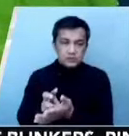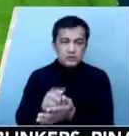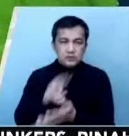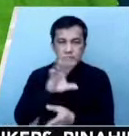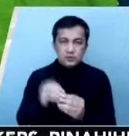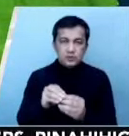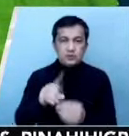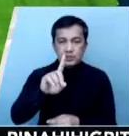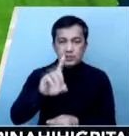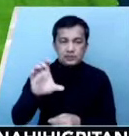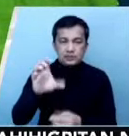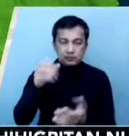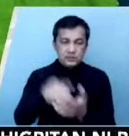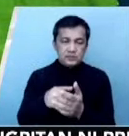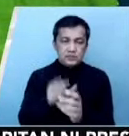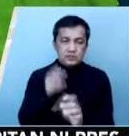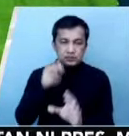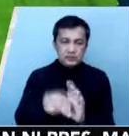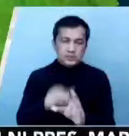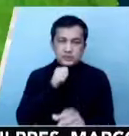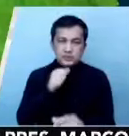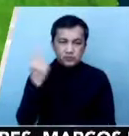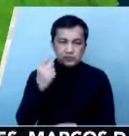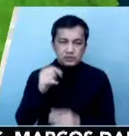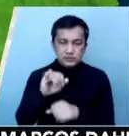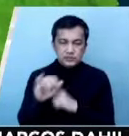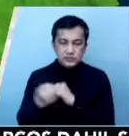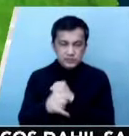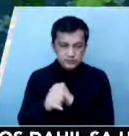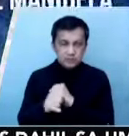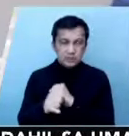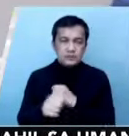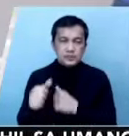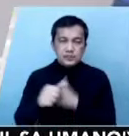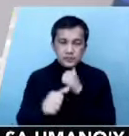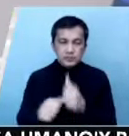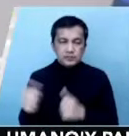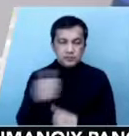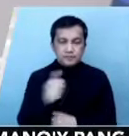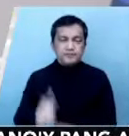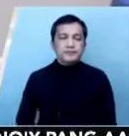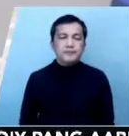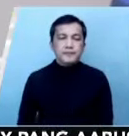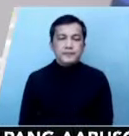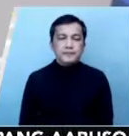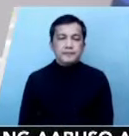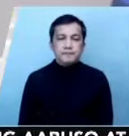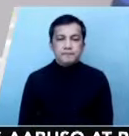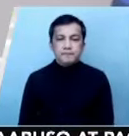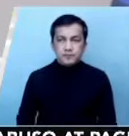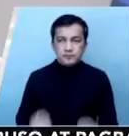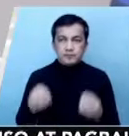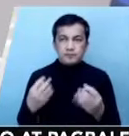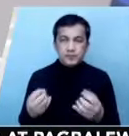lalahok at hindi lamang mga jeepney ang hindi babiyahe. Majority ng traditional